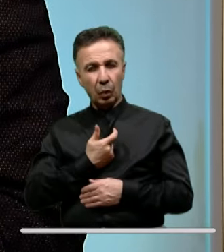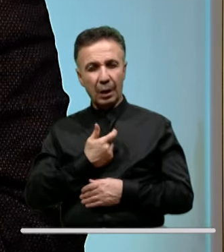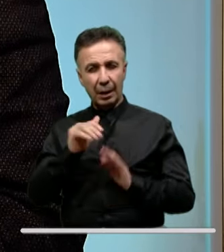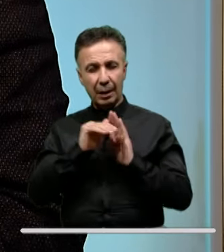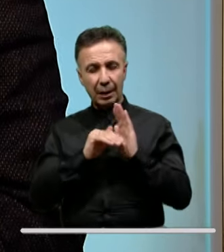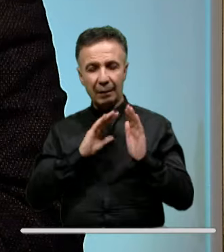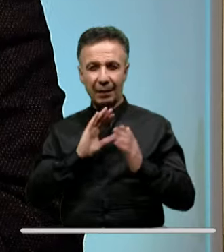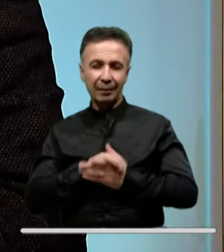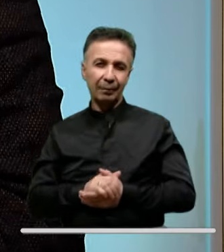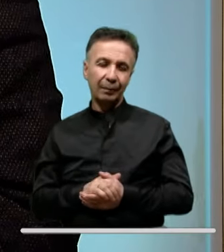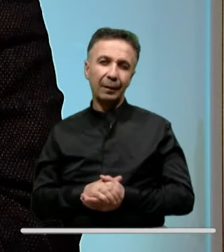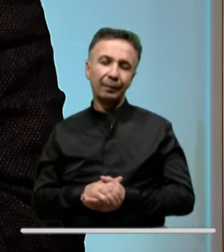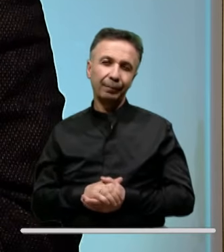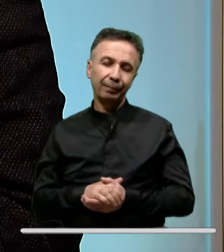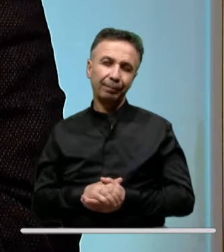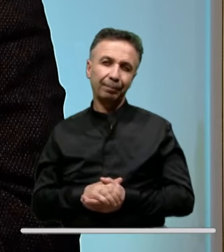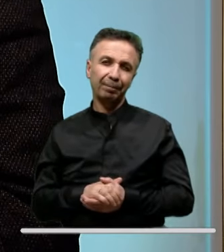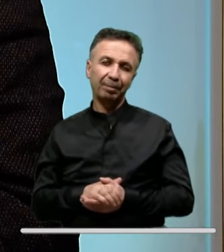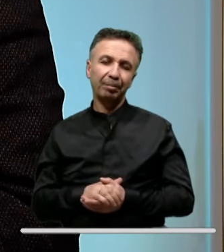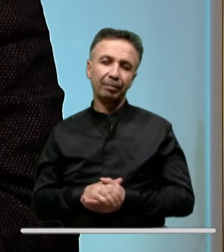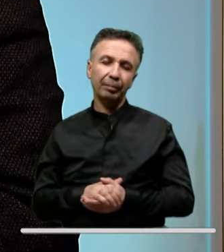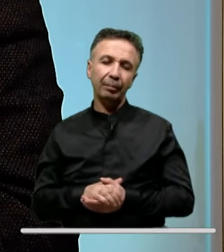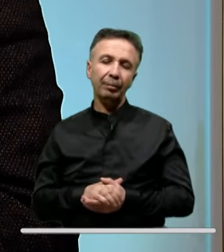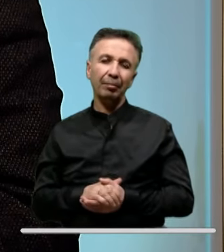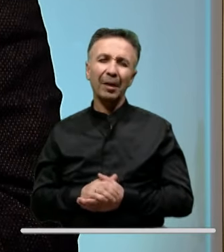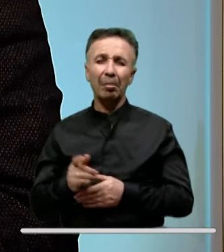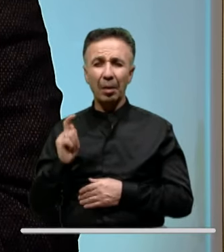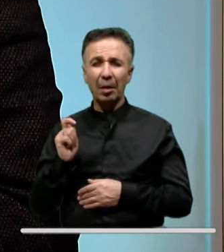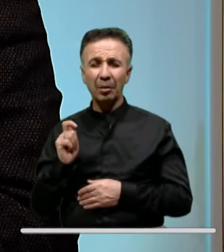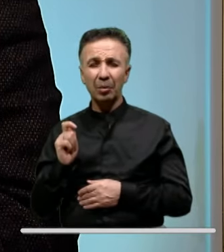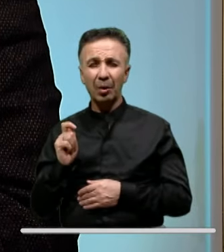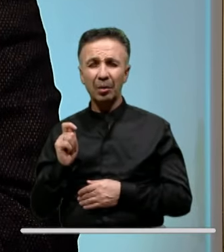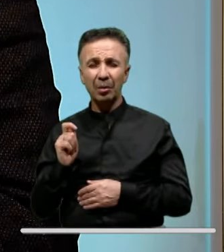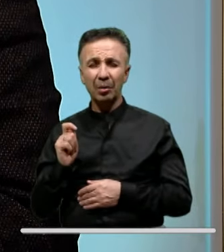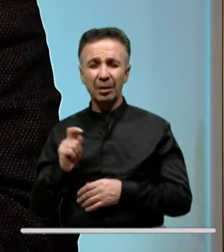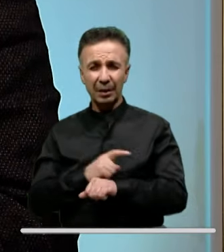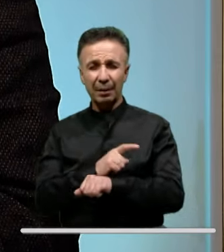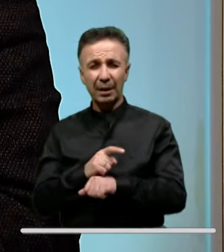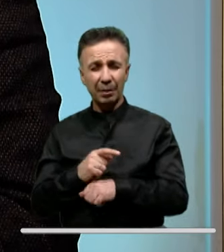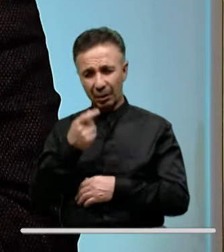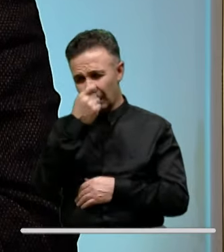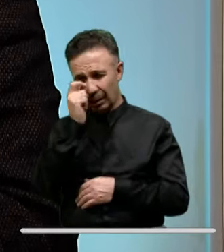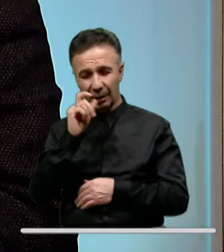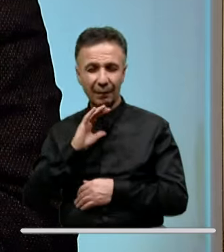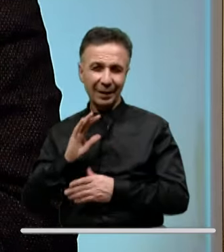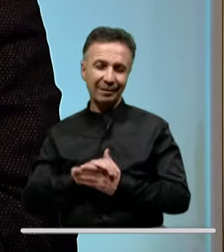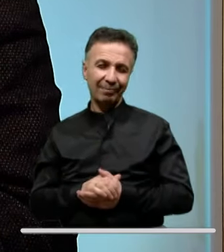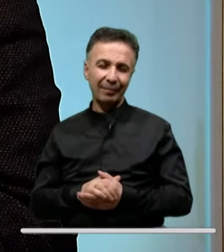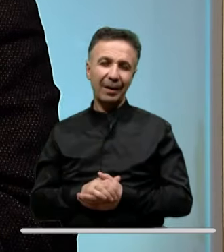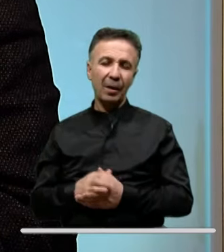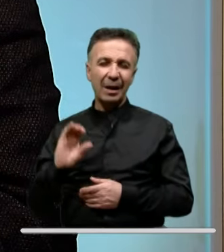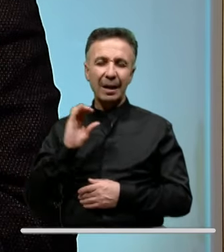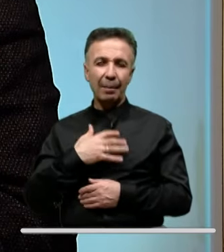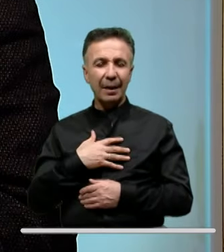el meşakkatü tecrübü tesir derler. Yani böyle zor, sıkıntılı anlarımız da kolaylaştırıcı prensipler vardır. Dinimiz